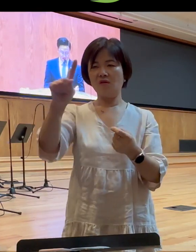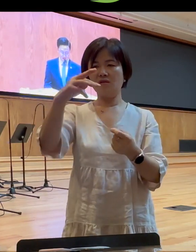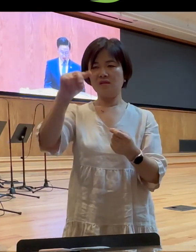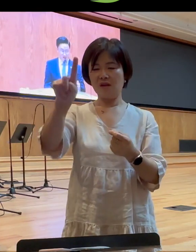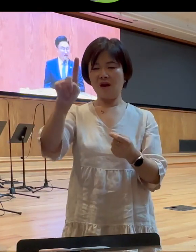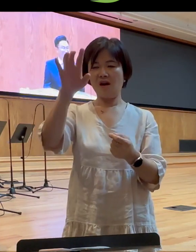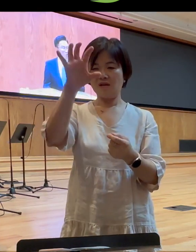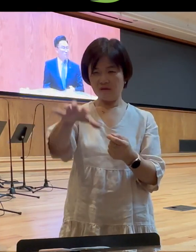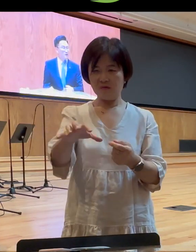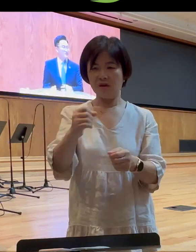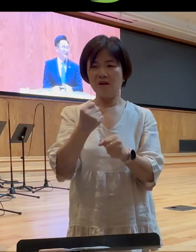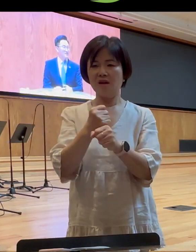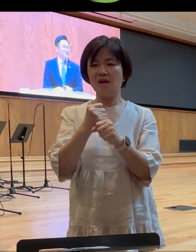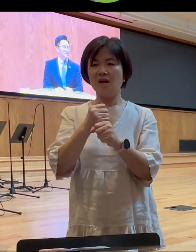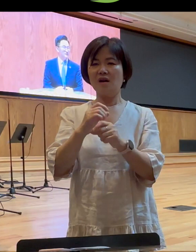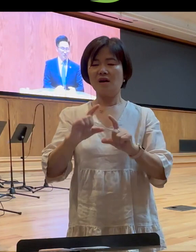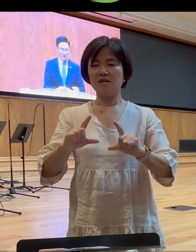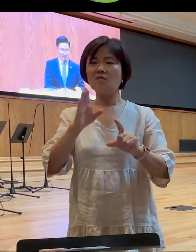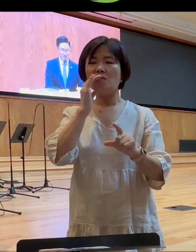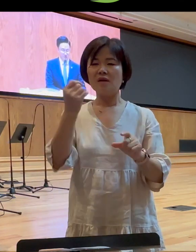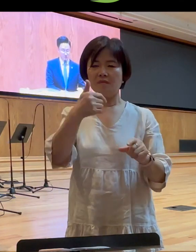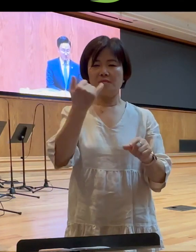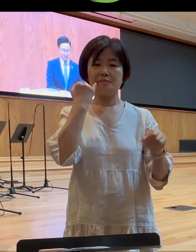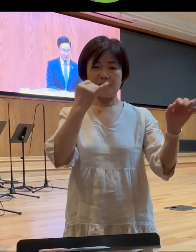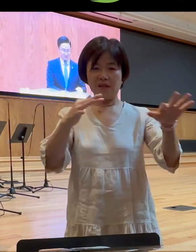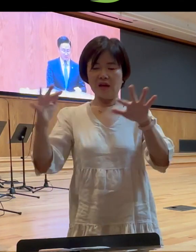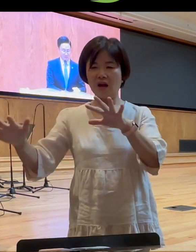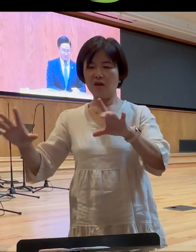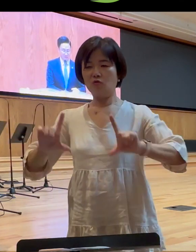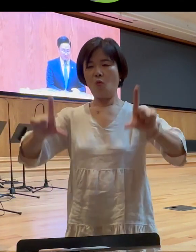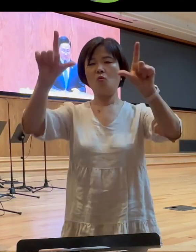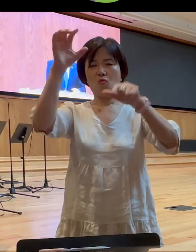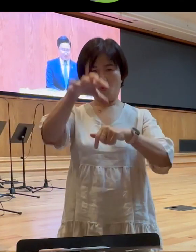지방 갈릴리 동편이라는 것을 우리는 알 수 있습니다.